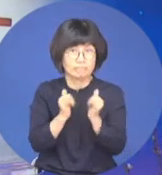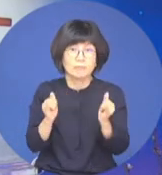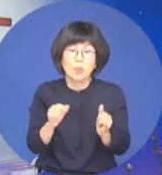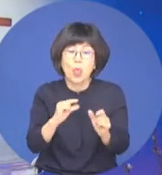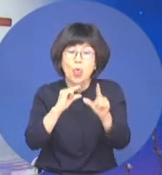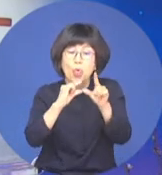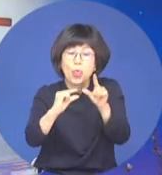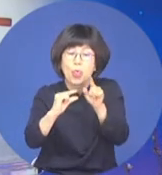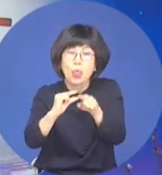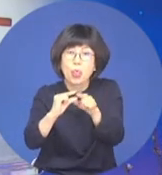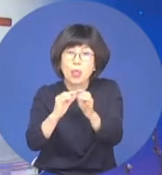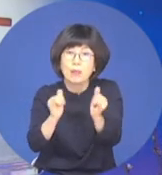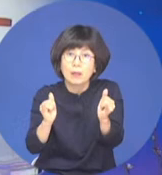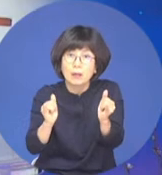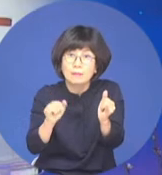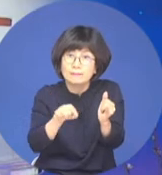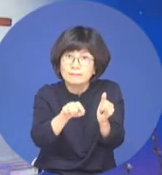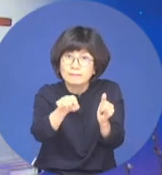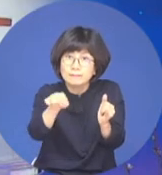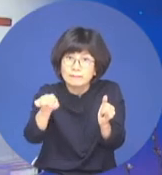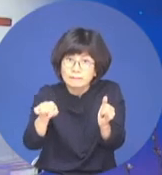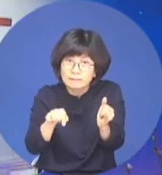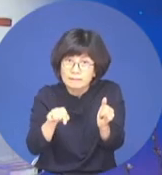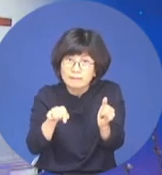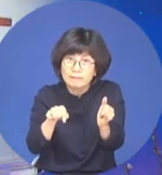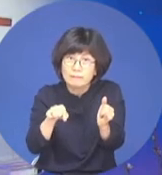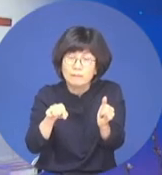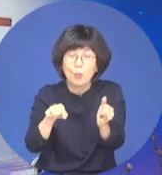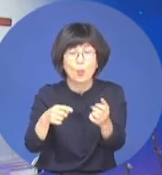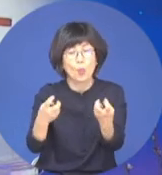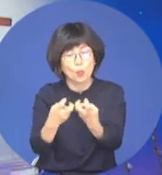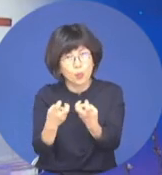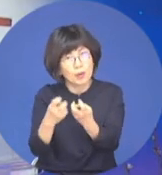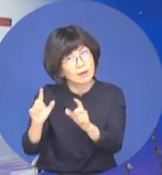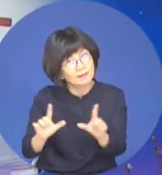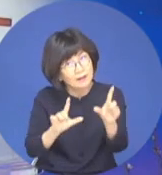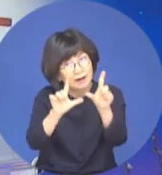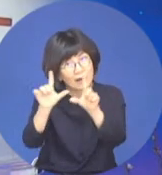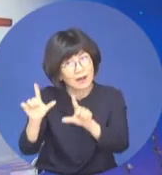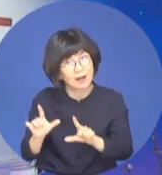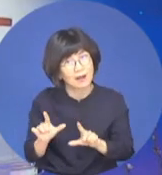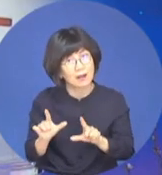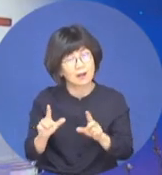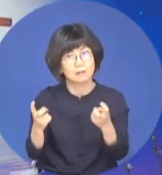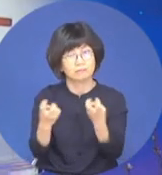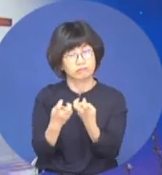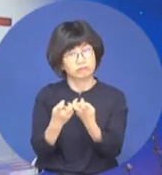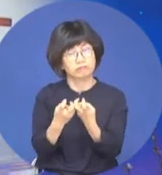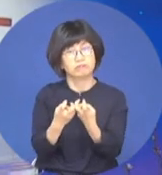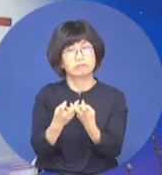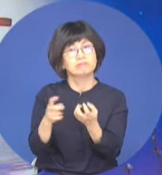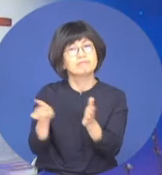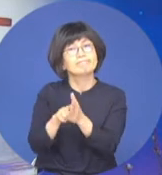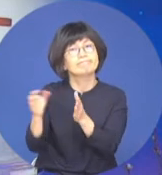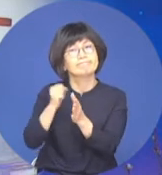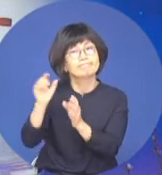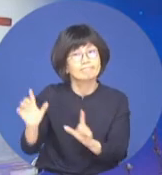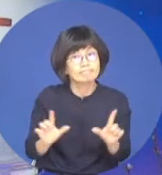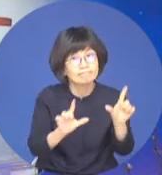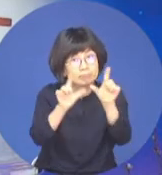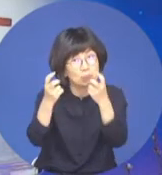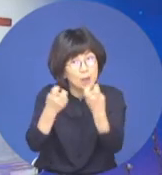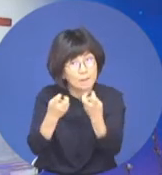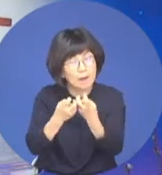그런 시대에 어떻게 믿음을 지키며 살아가는지 믿음으로 사는 법이 무엇인지를 오늘 말씀을 통해서